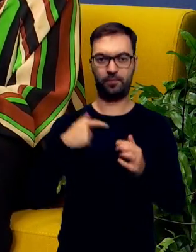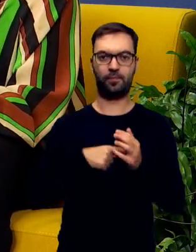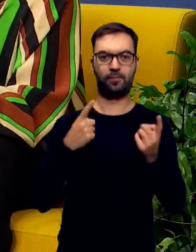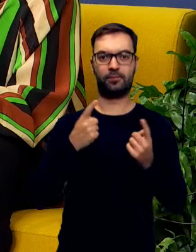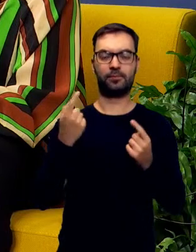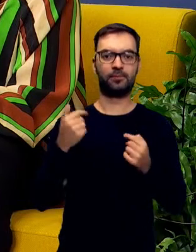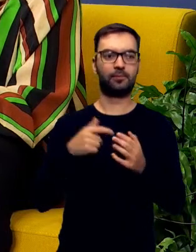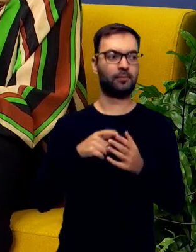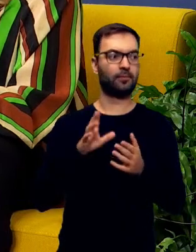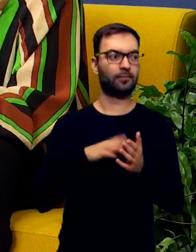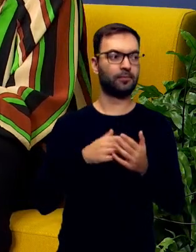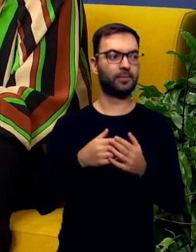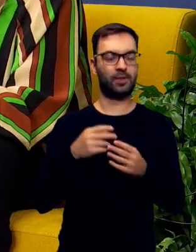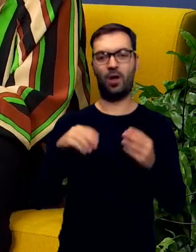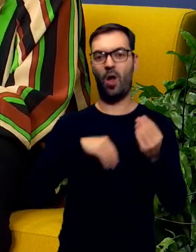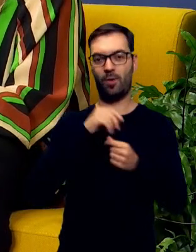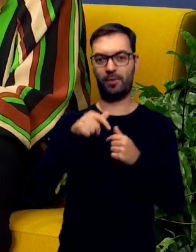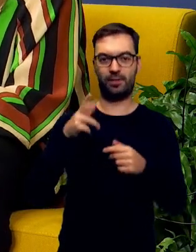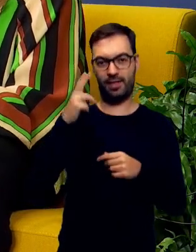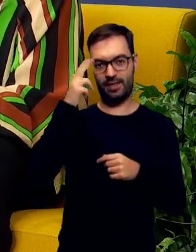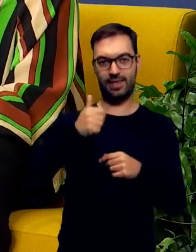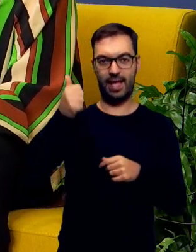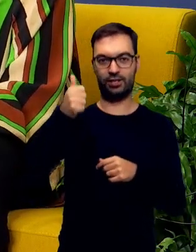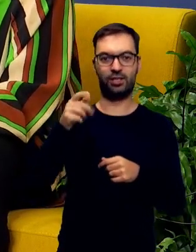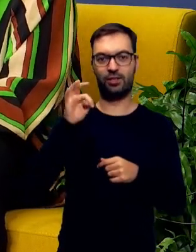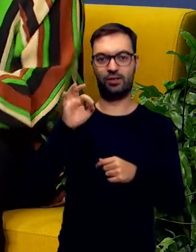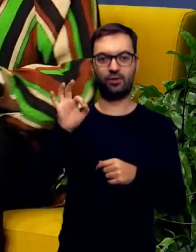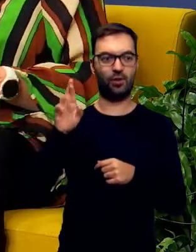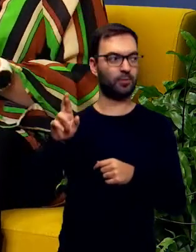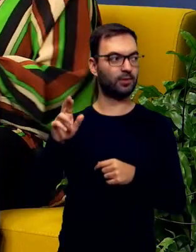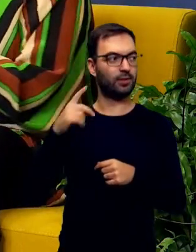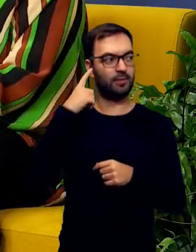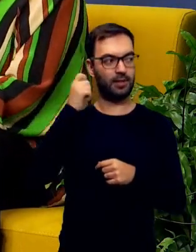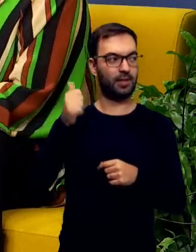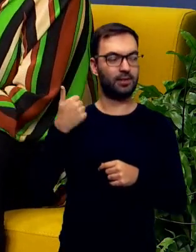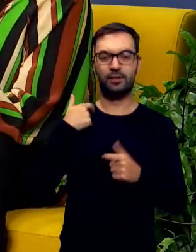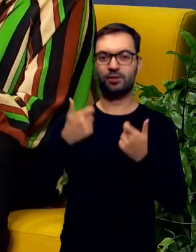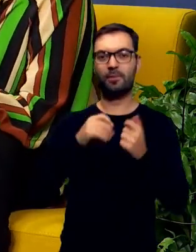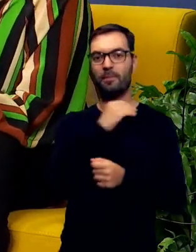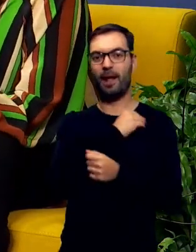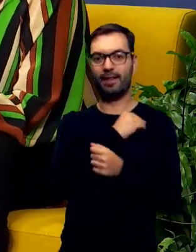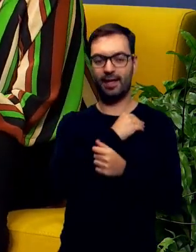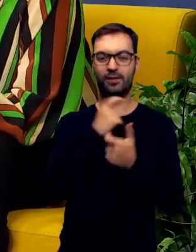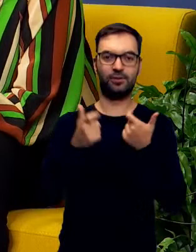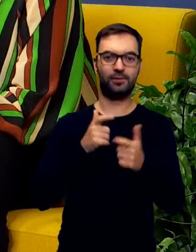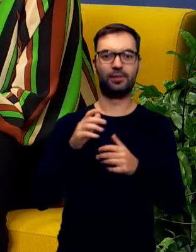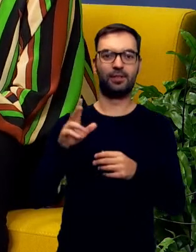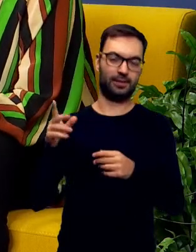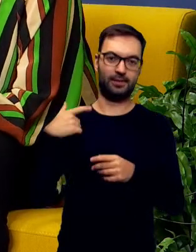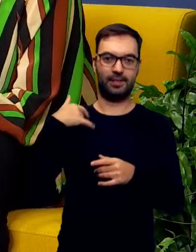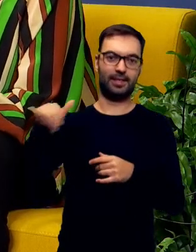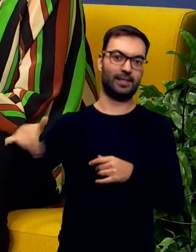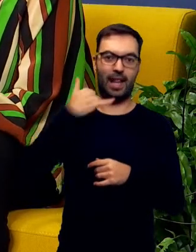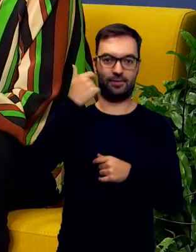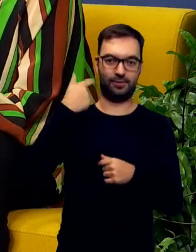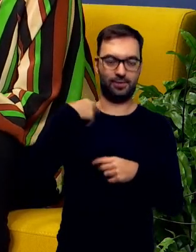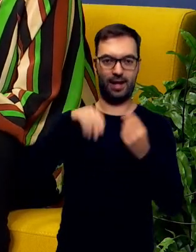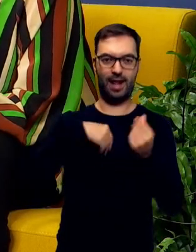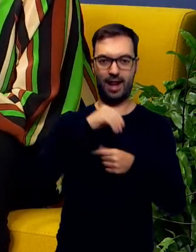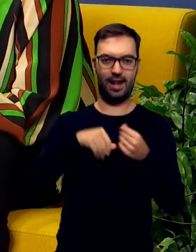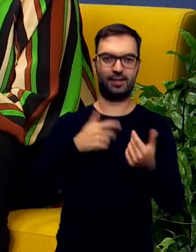przykład dostać ochrzan od naczelnika TOPR-u. Raz pamiętam, zrobiłam jakiś materiał i dostałam telefon po prostu,